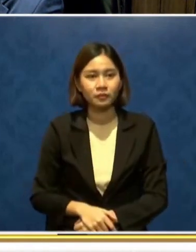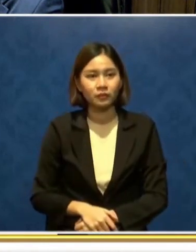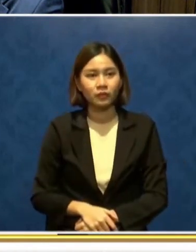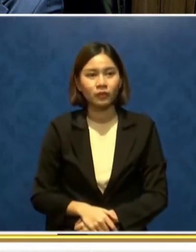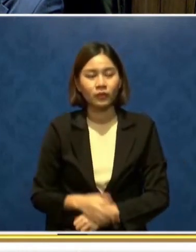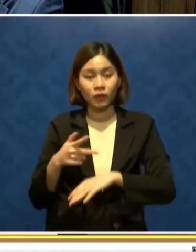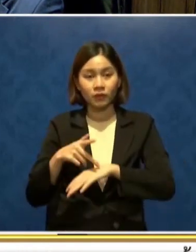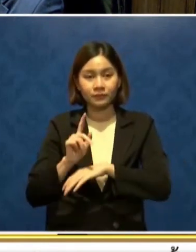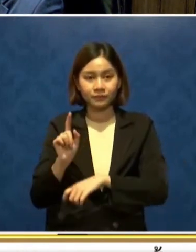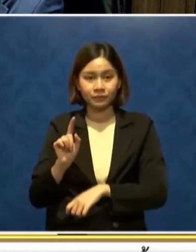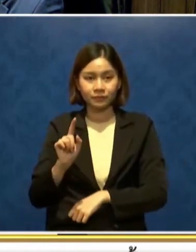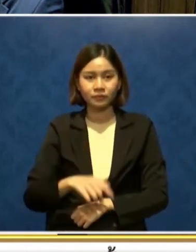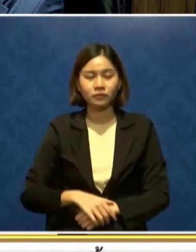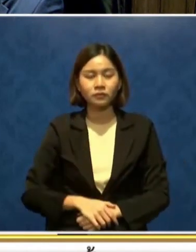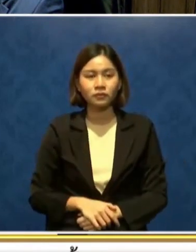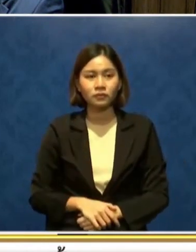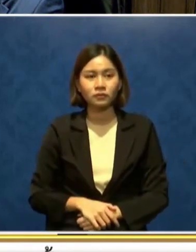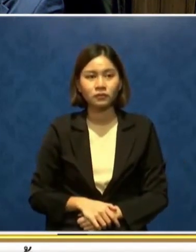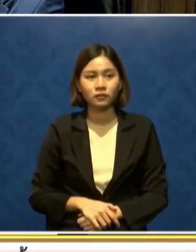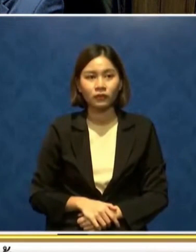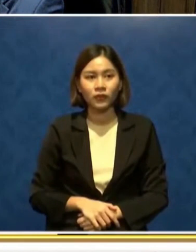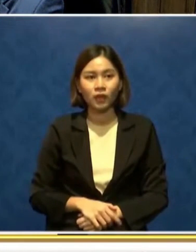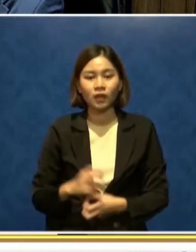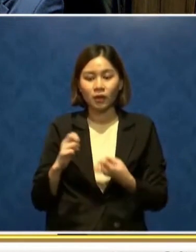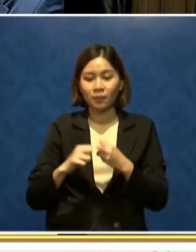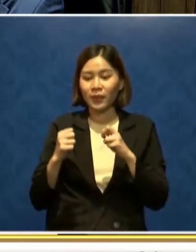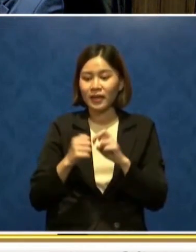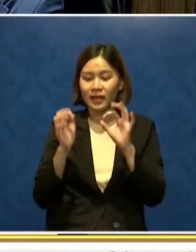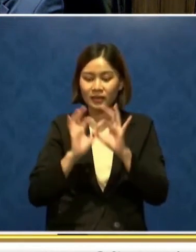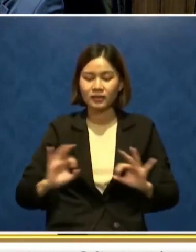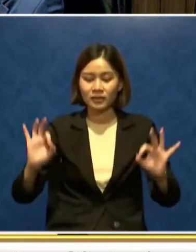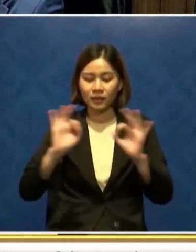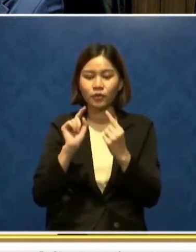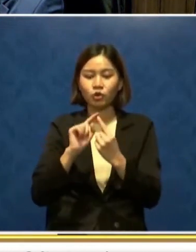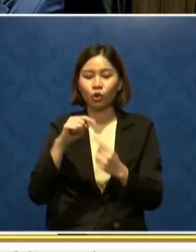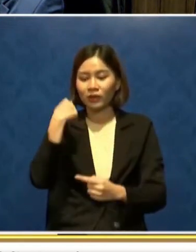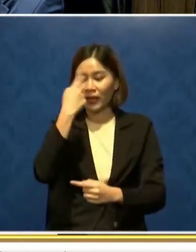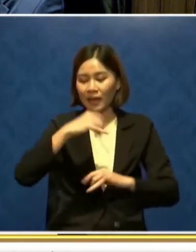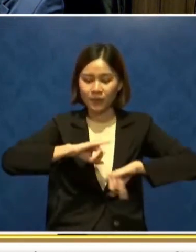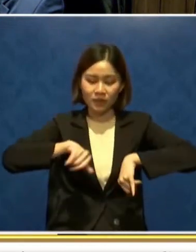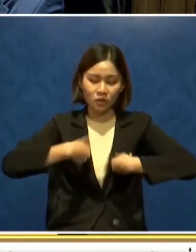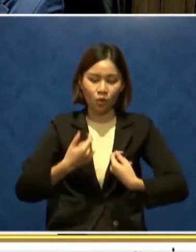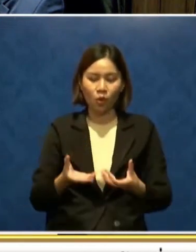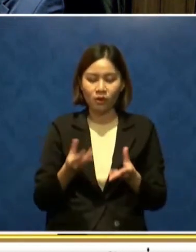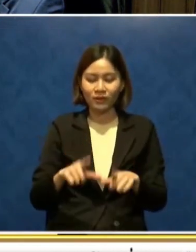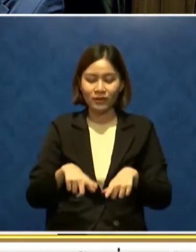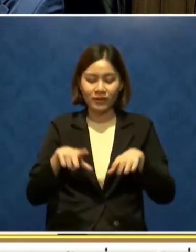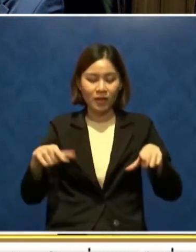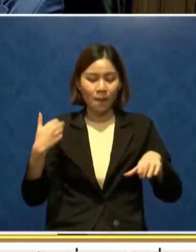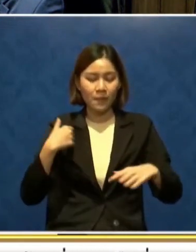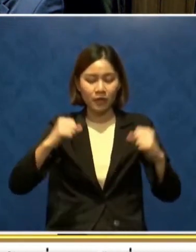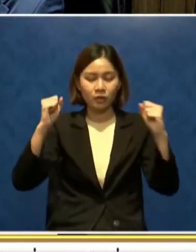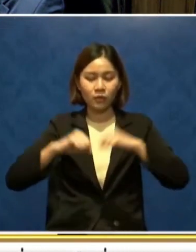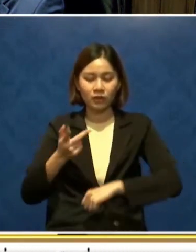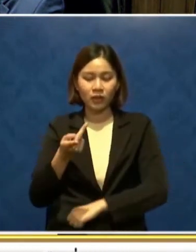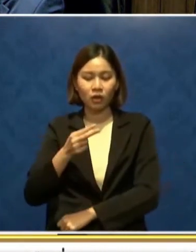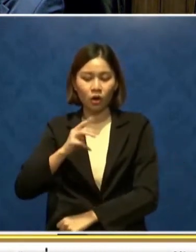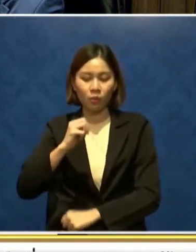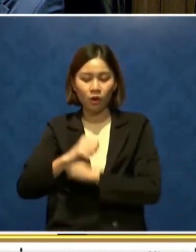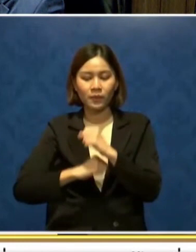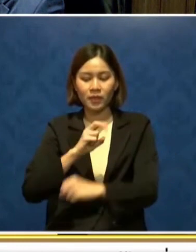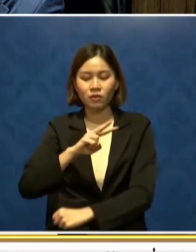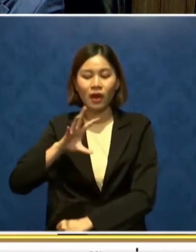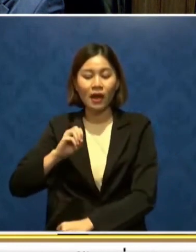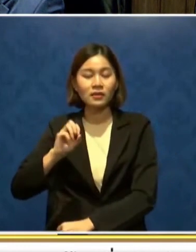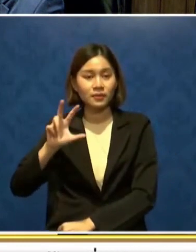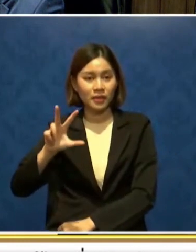ท่านประธานครับอีกเรื่องหนึ่งที่เป็นปัญหาหลักของคนถือครองที่ดินนะครับมีมติครมเมื่อปี 53